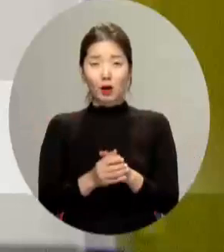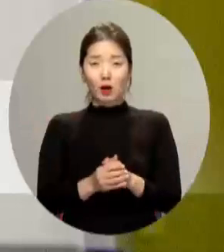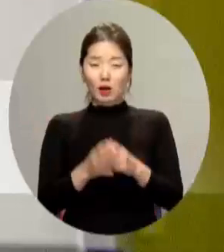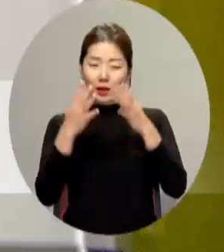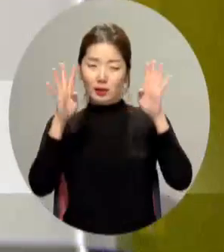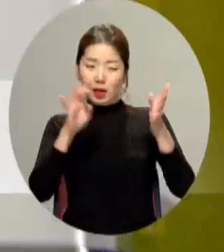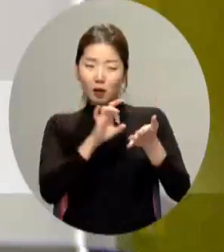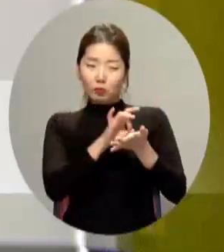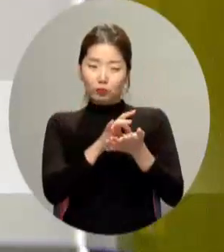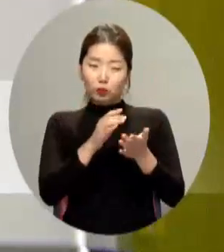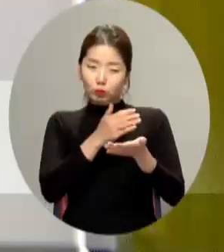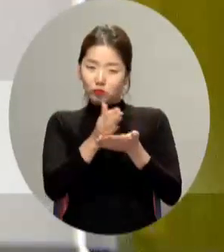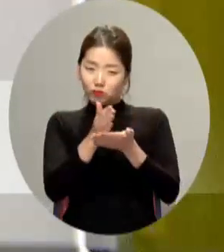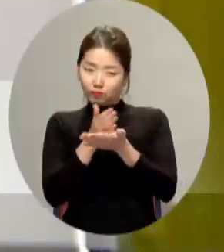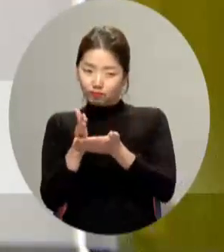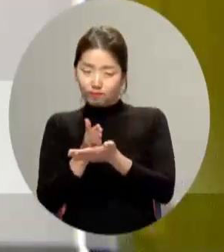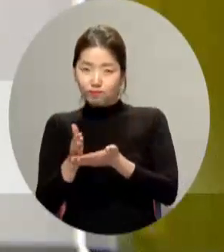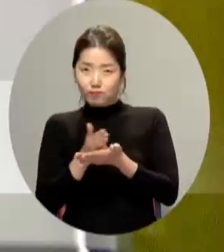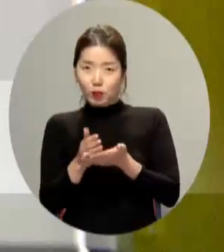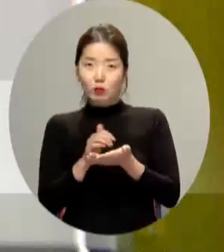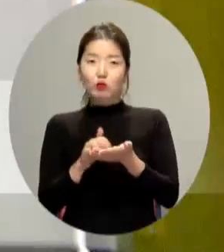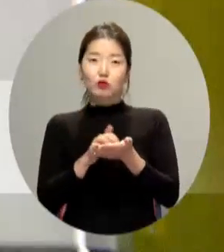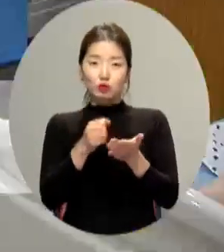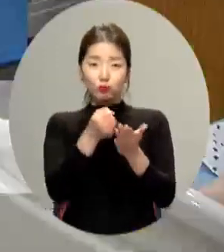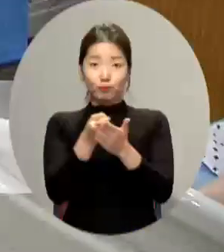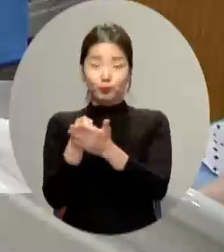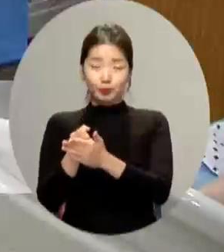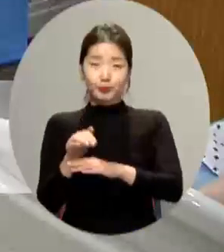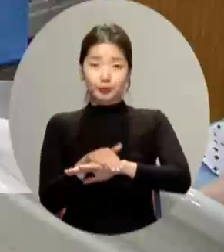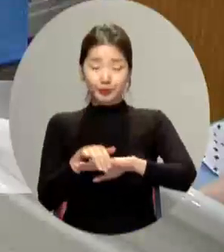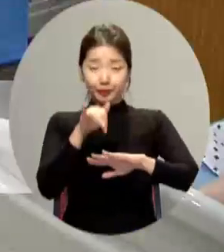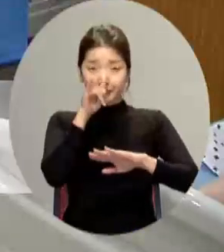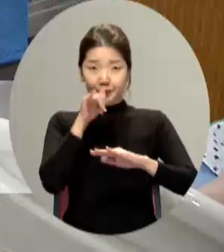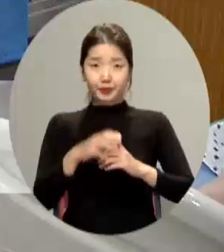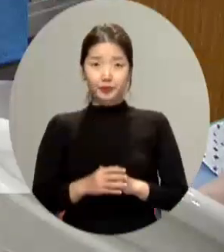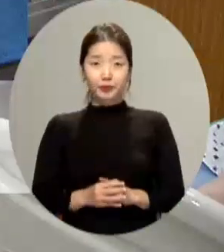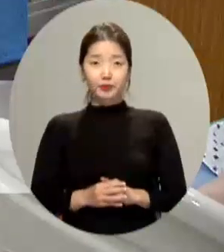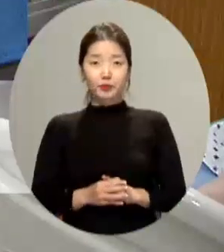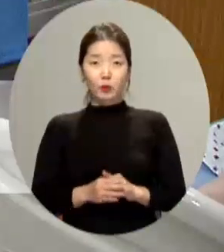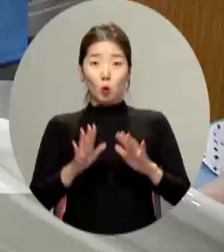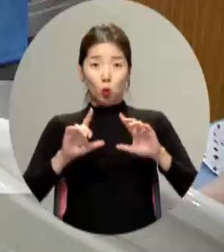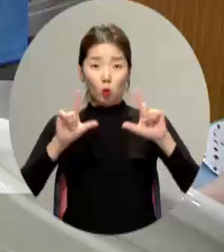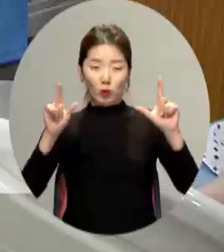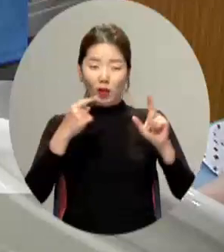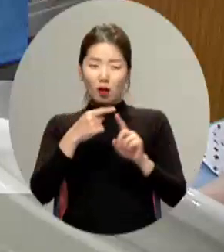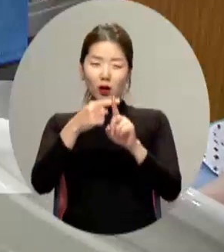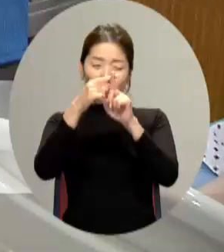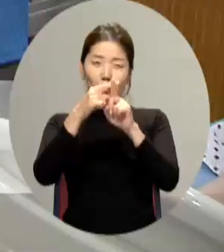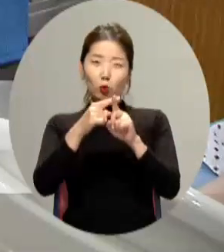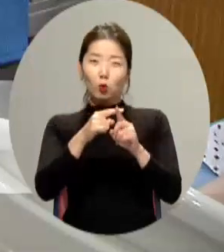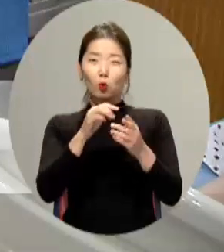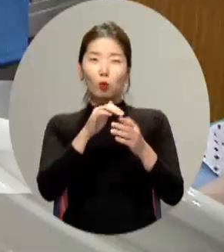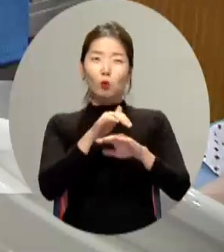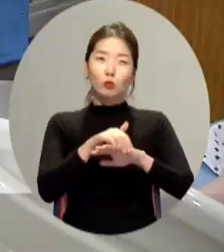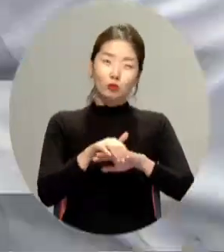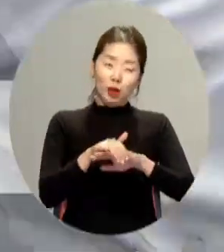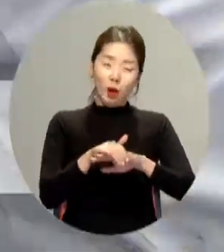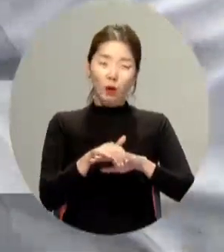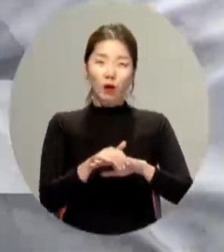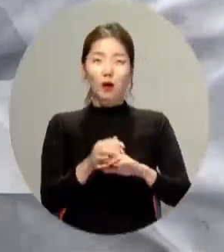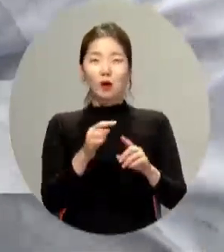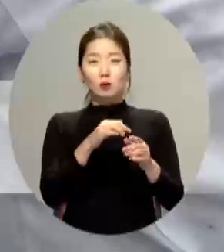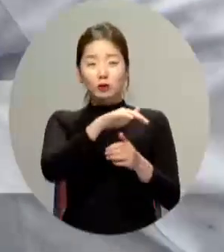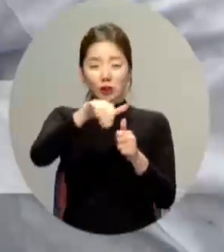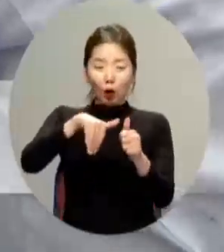대학별 증원 수요를 신청받아 입학 정원을 배정할 예정입니다 복지부는 올해 간호인력 중장기 수급 추계와